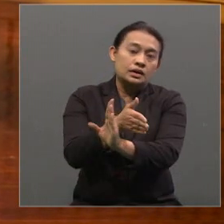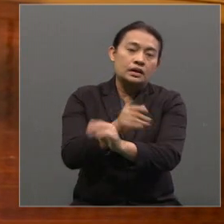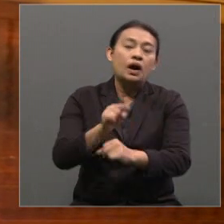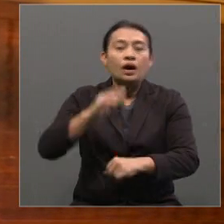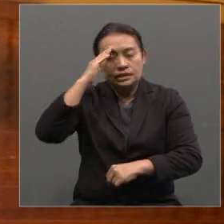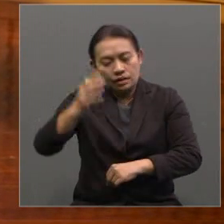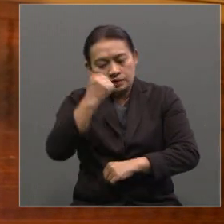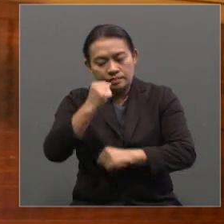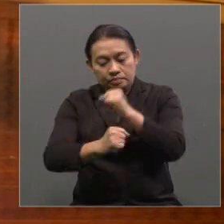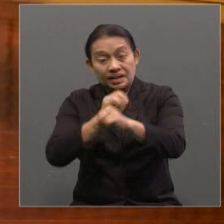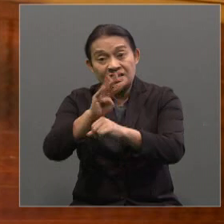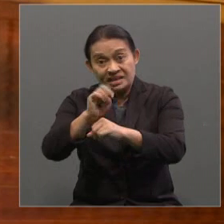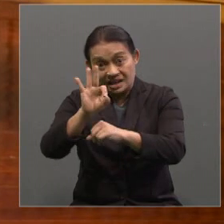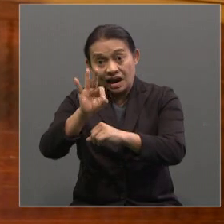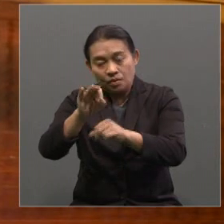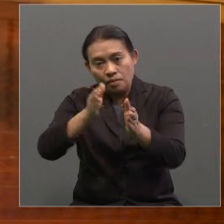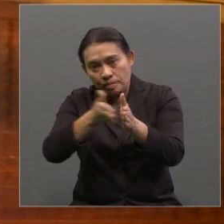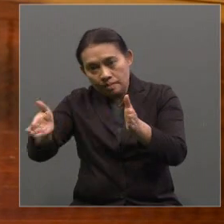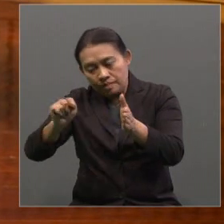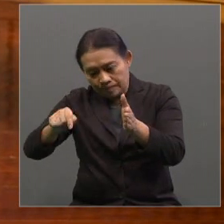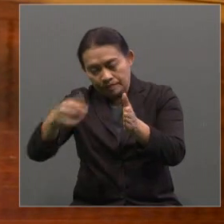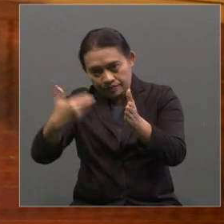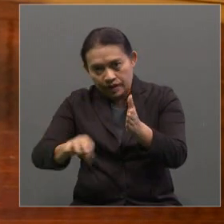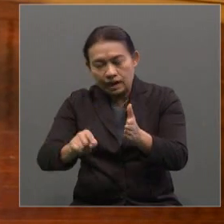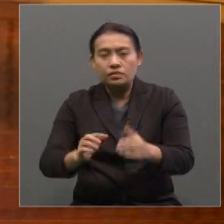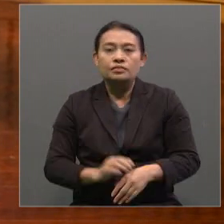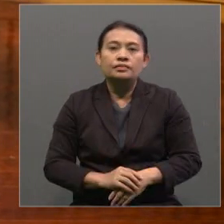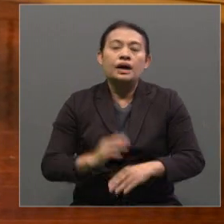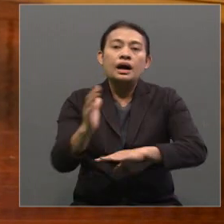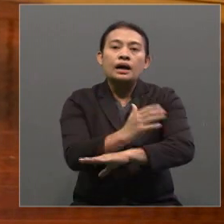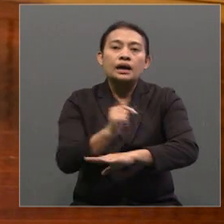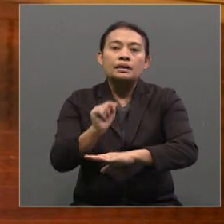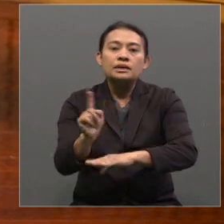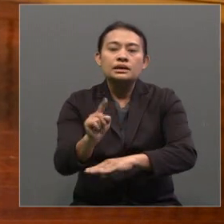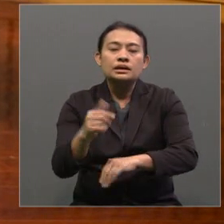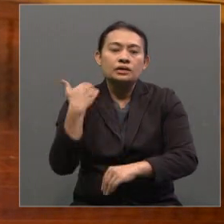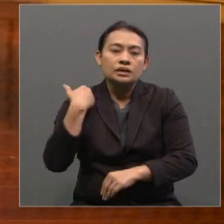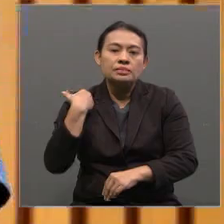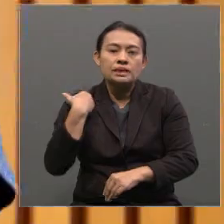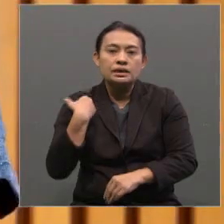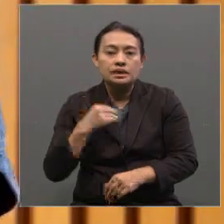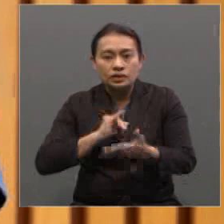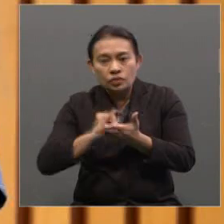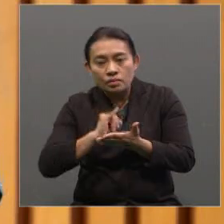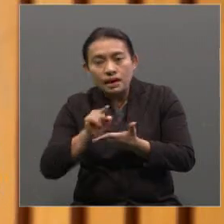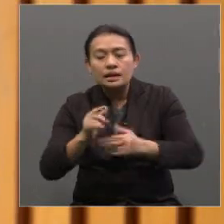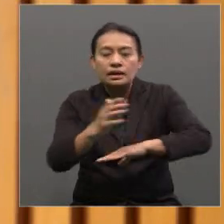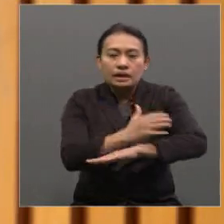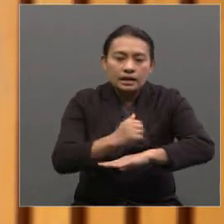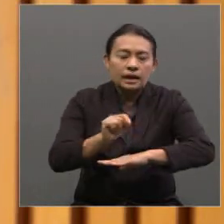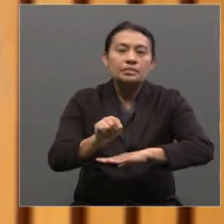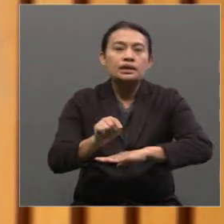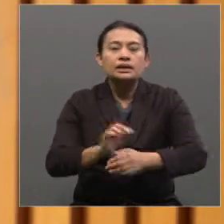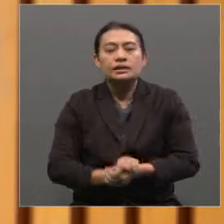ปี49มานะครับเราก็จะพบว่าพื้นที่ทางการเมืองเนี่ยครับมันย้ายกลับเข้ามาถูกต้องไหมครับสู่การเมืองเรื่องของ